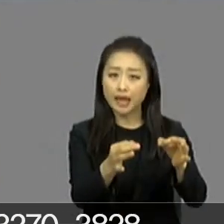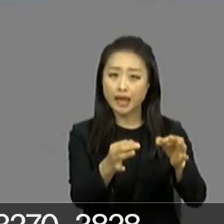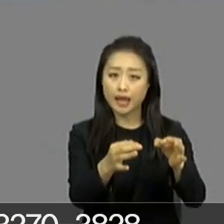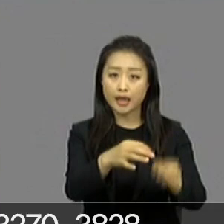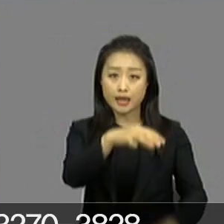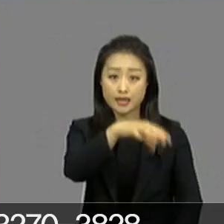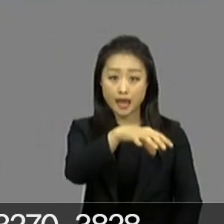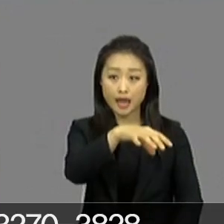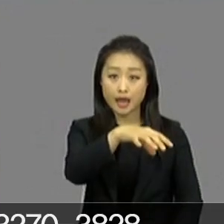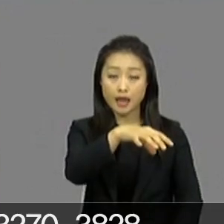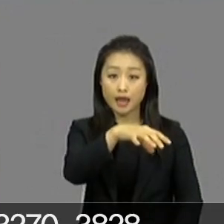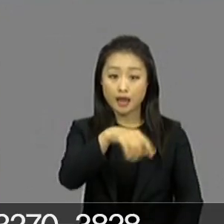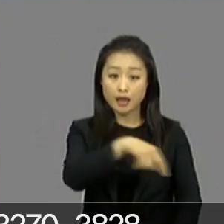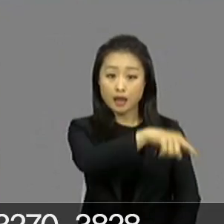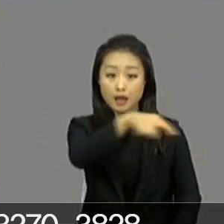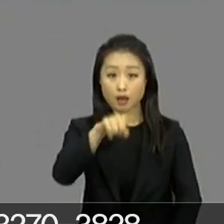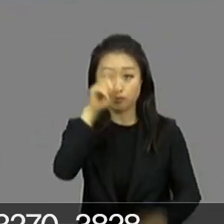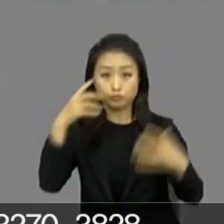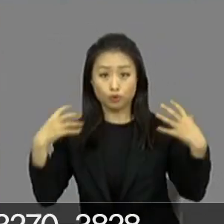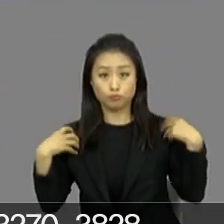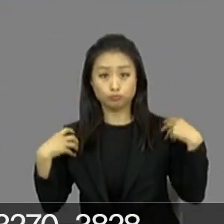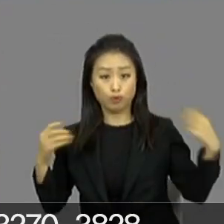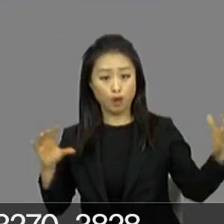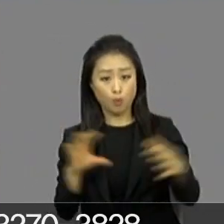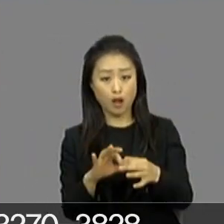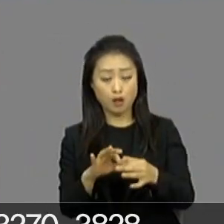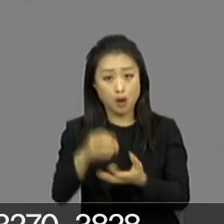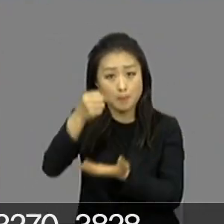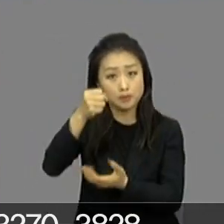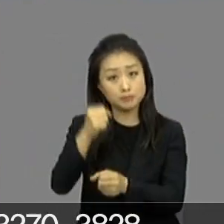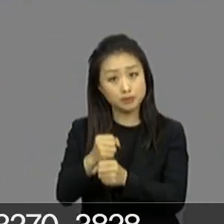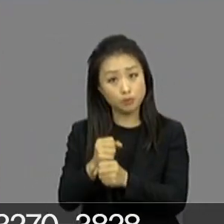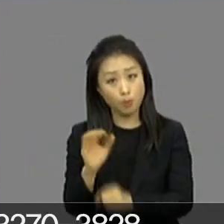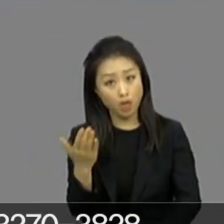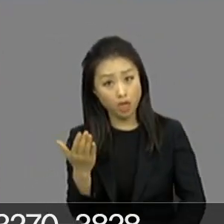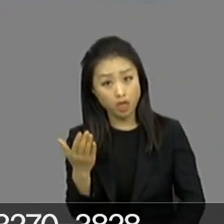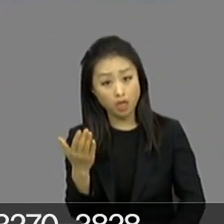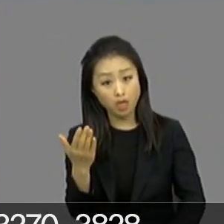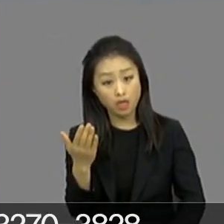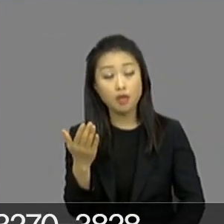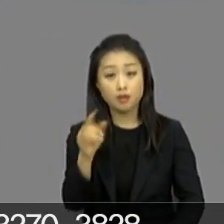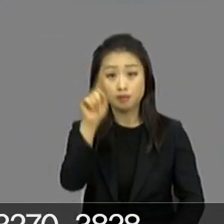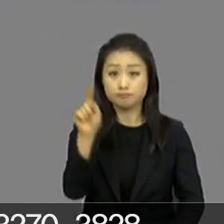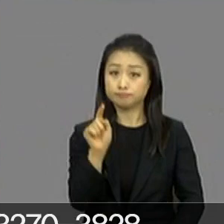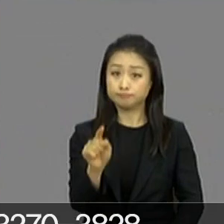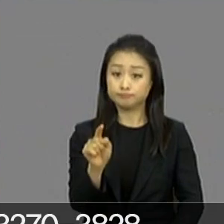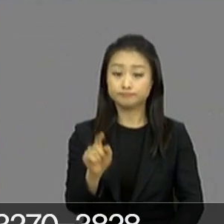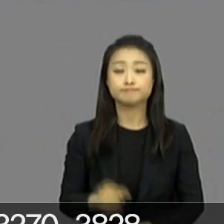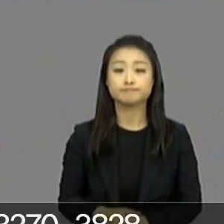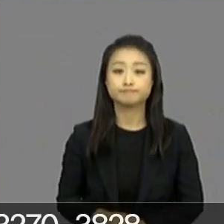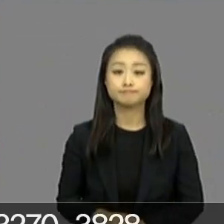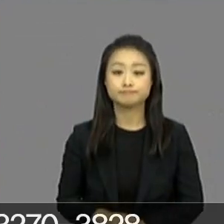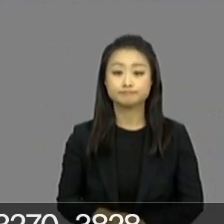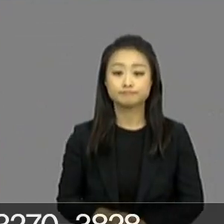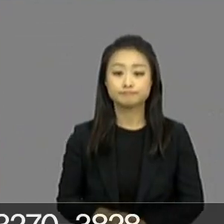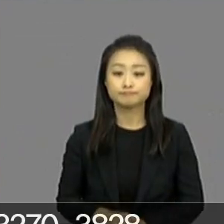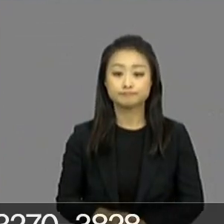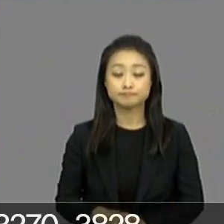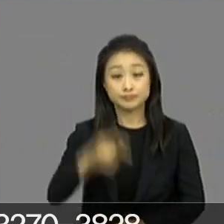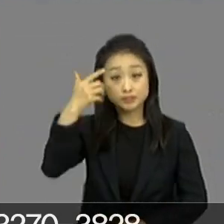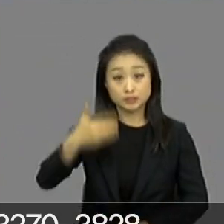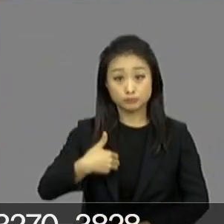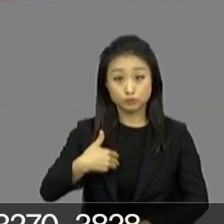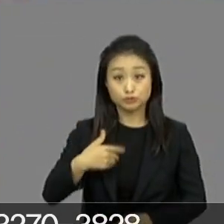민간 그 관 주도 형으로 펀드를 만들 것이며 이건 않아요 아뇨 뭐 마음에 들여 아아 주문 소개